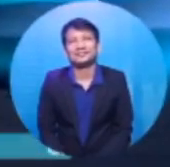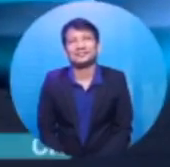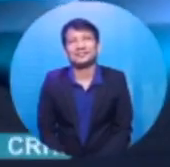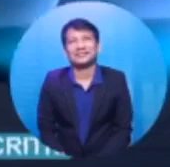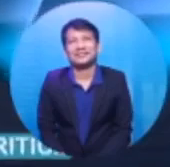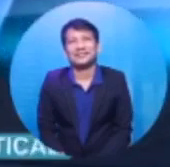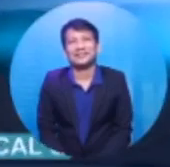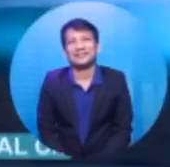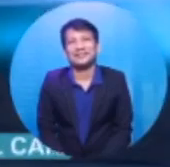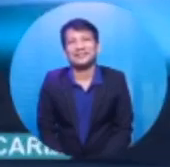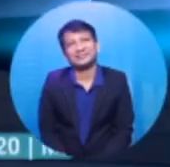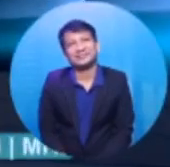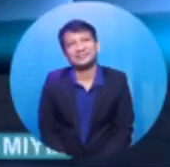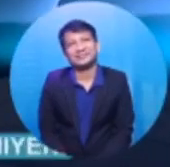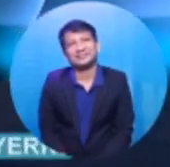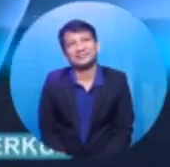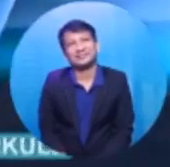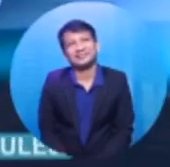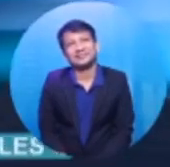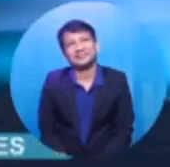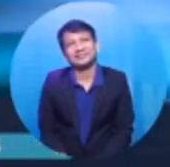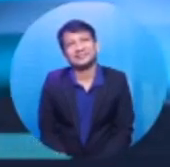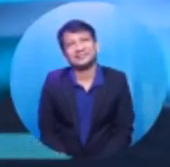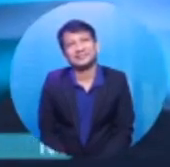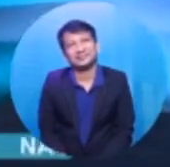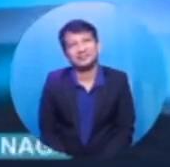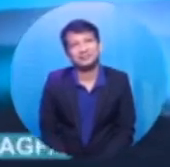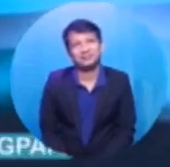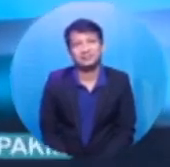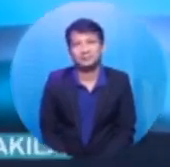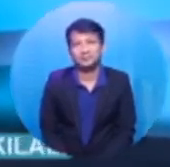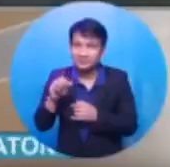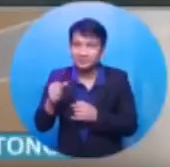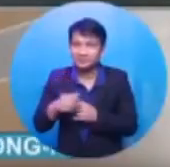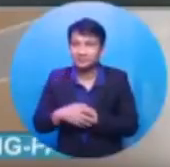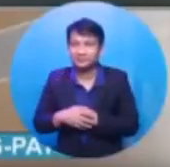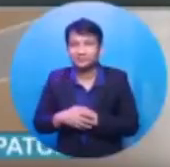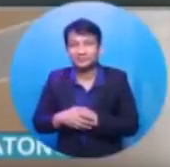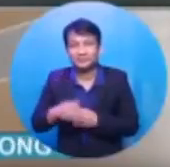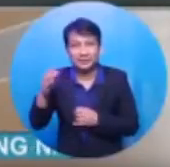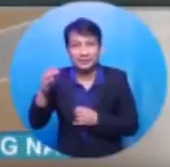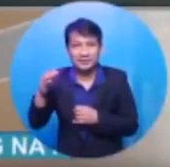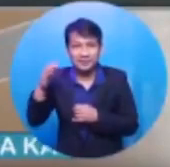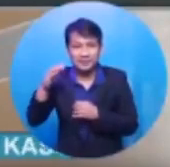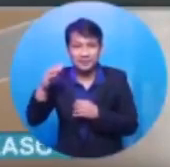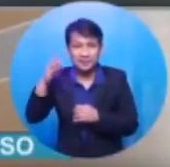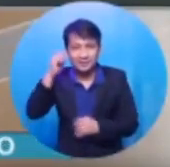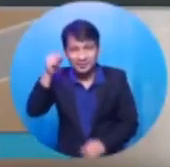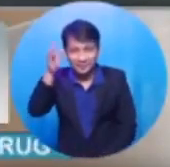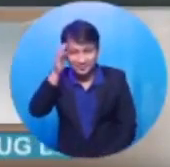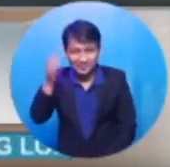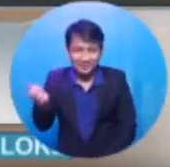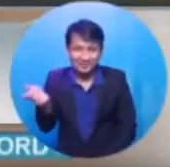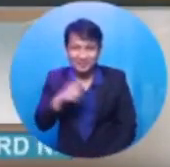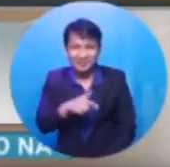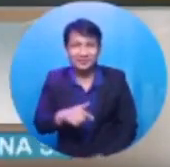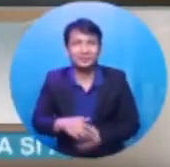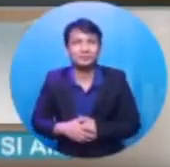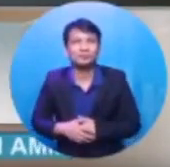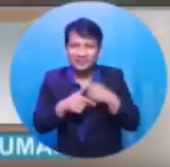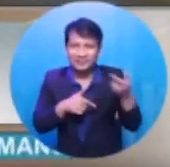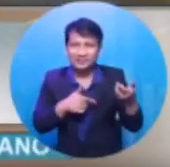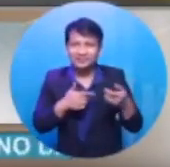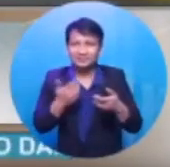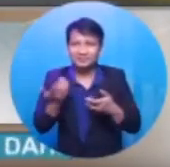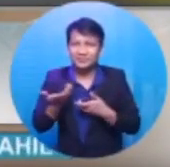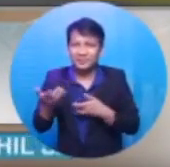sumayaw, lilibrihin ko kayo mamaya. Mausap po natin si Charlie Reyes ng Bausi. Sir Charlie, magandang umaga po. Magandang umaga po,